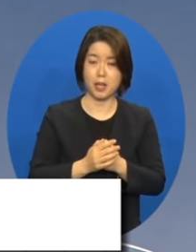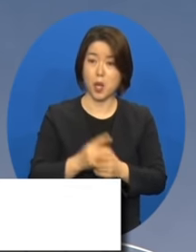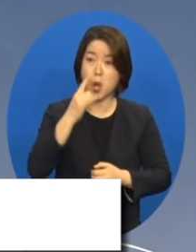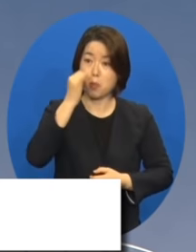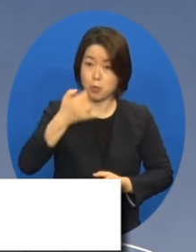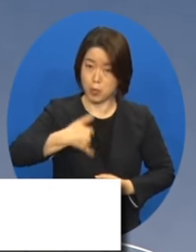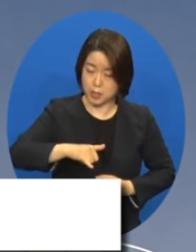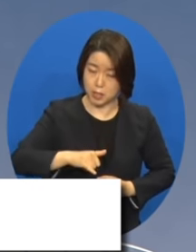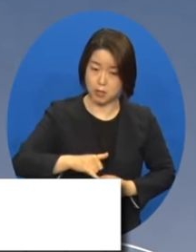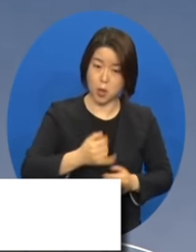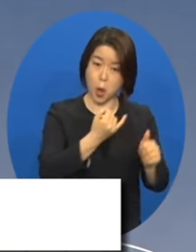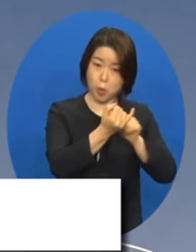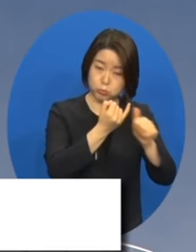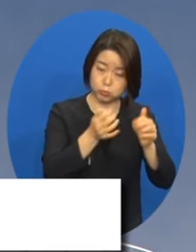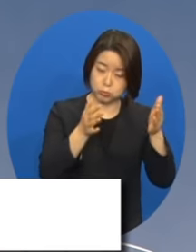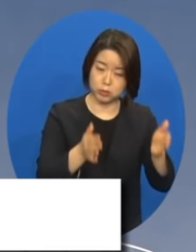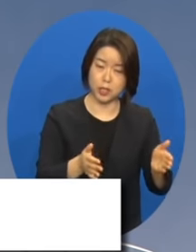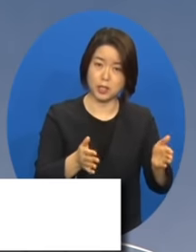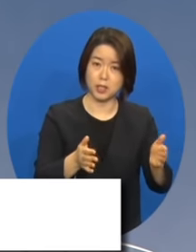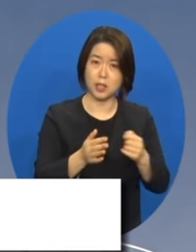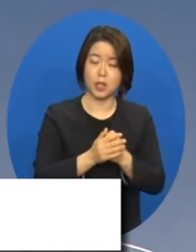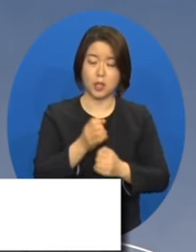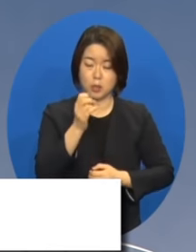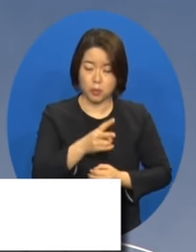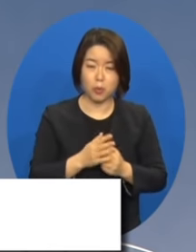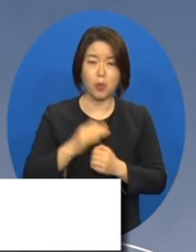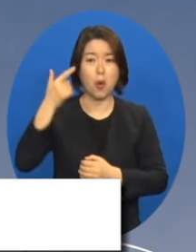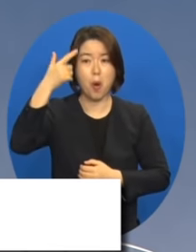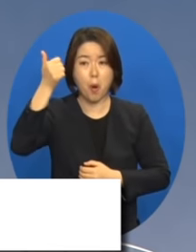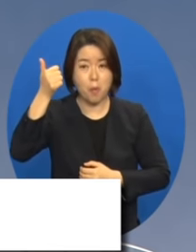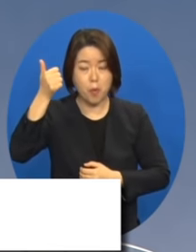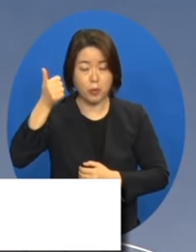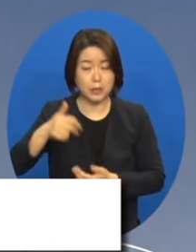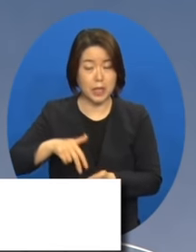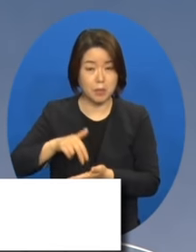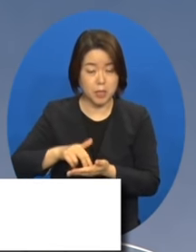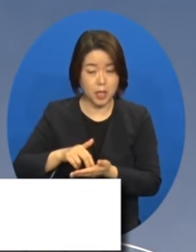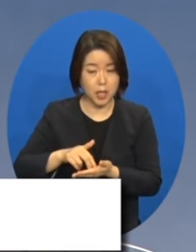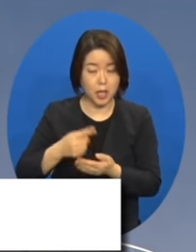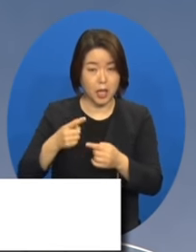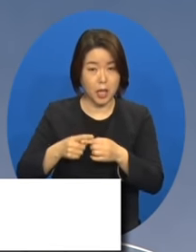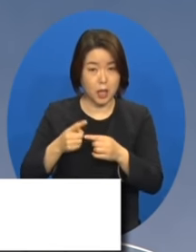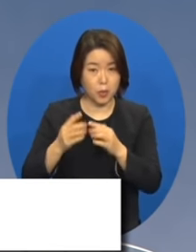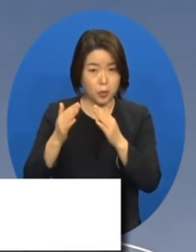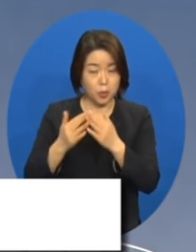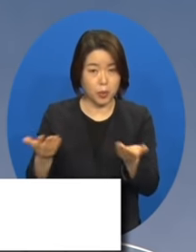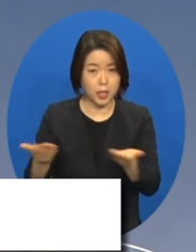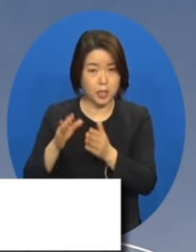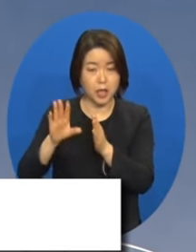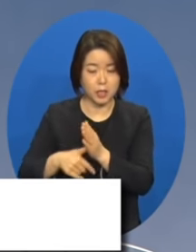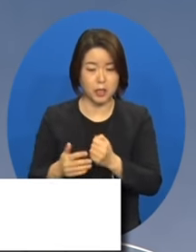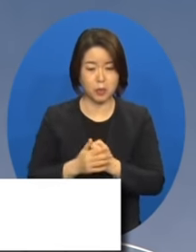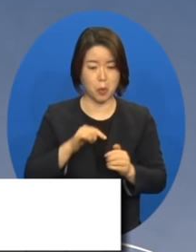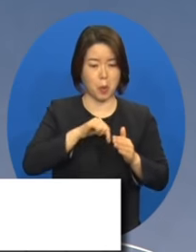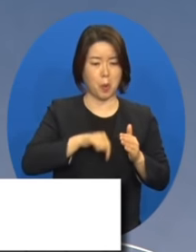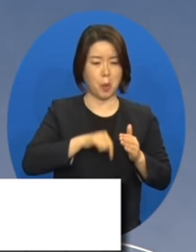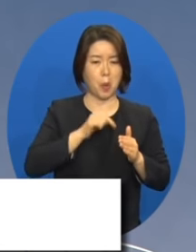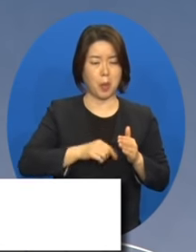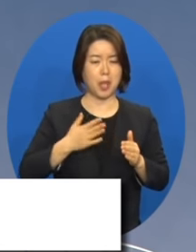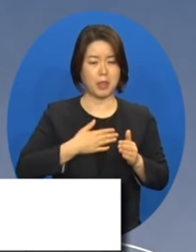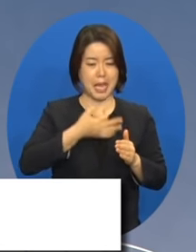우리가 목사가 되어서 교회를 할 때도 우리 속에서 끊임없이 내 유익을 생각하게